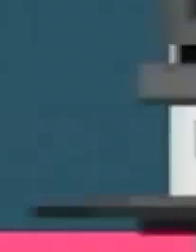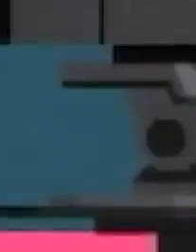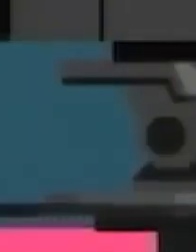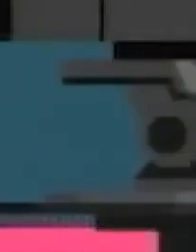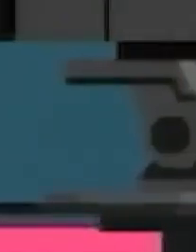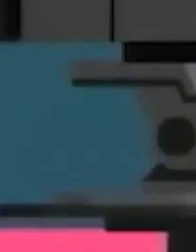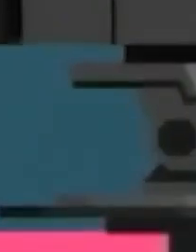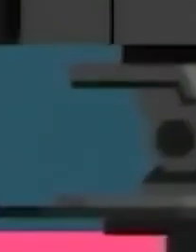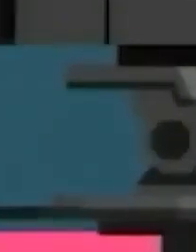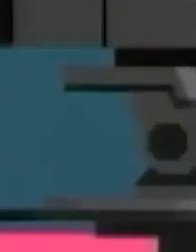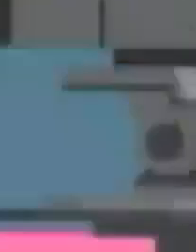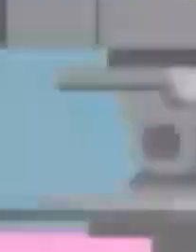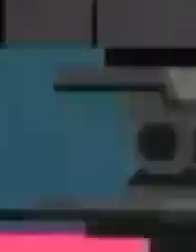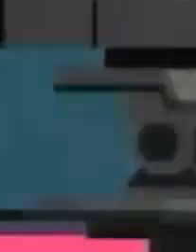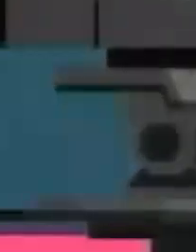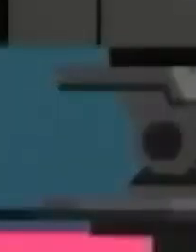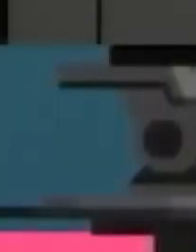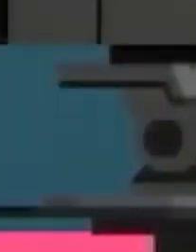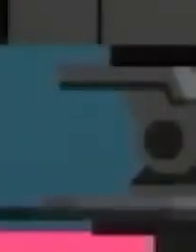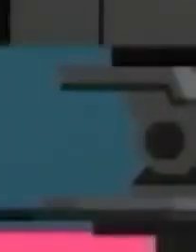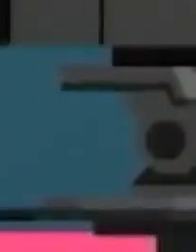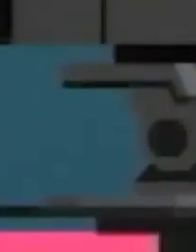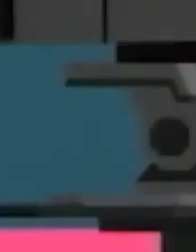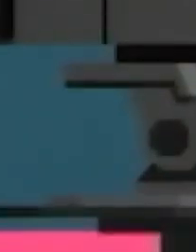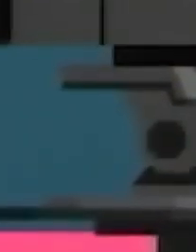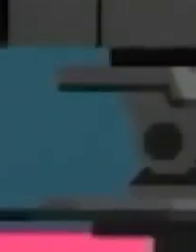علشان هي ومين هي